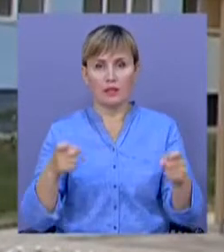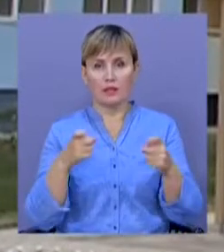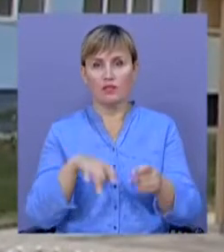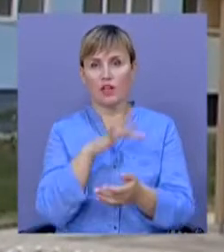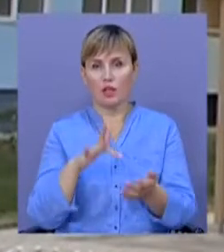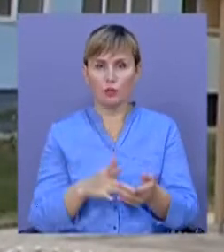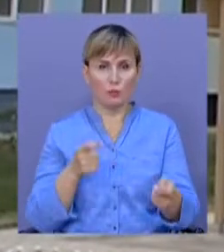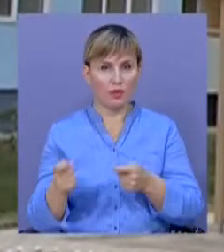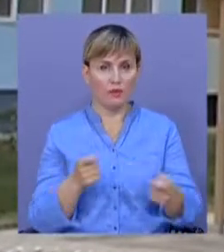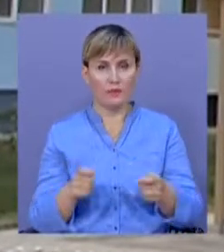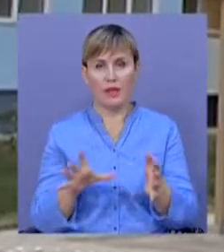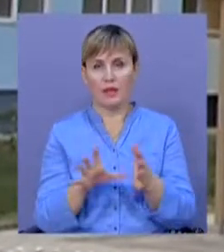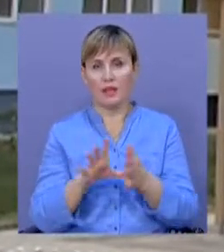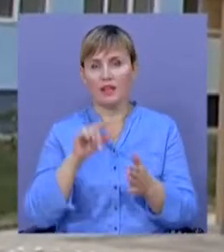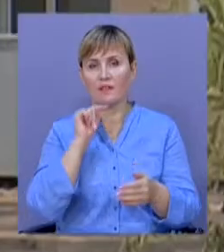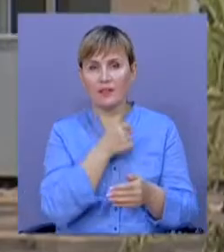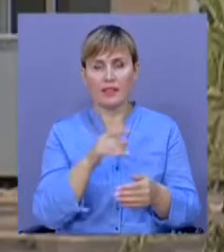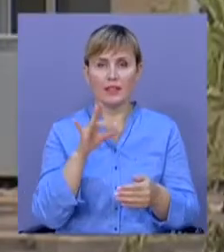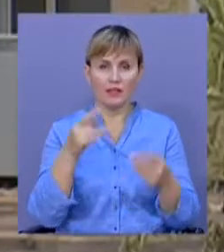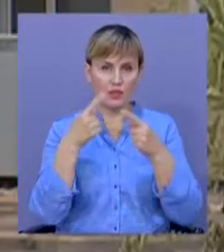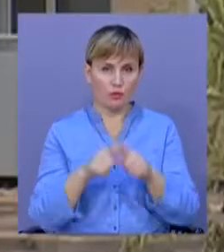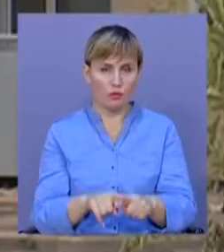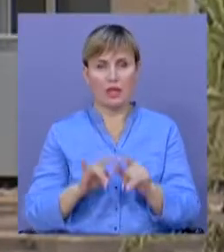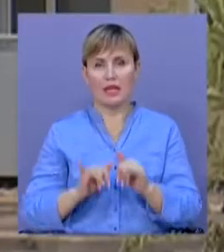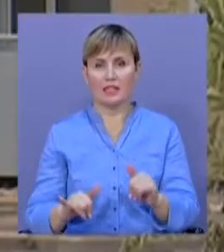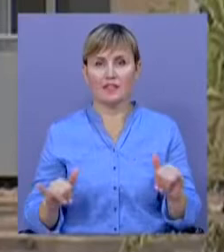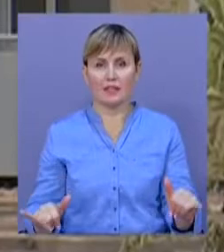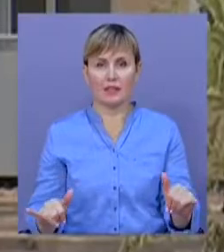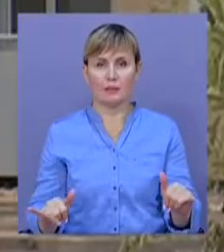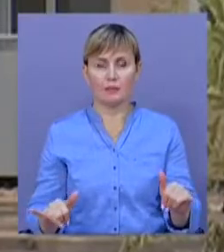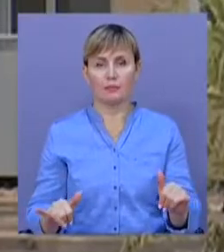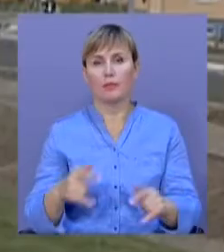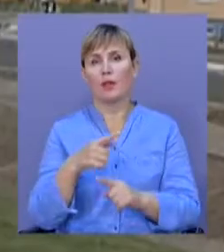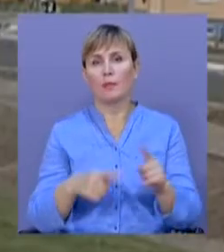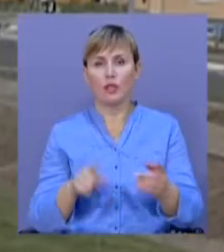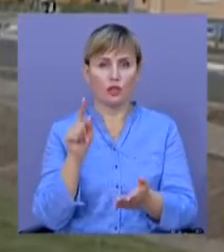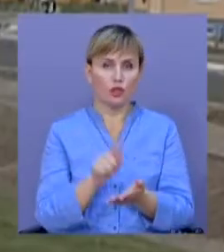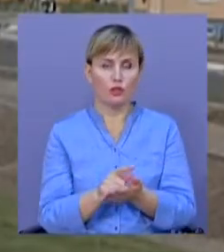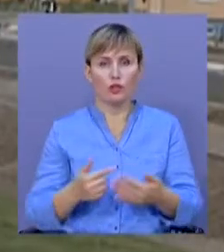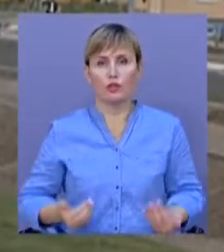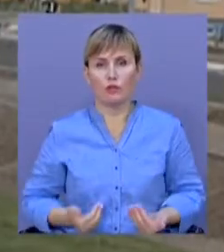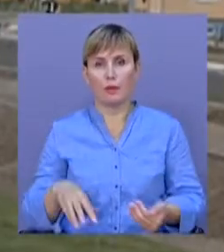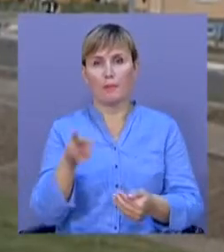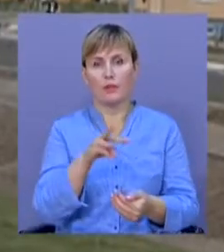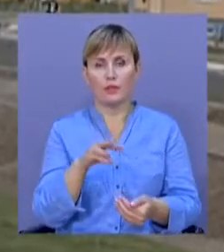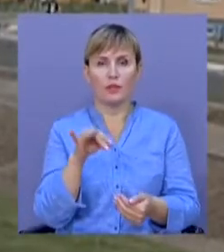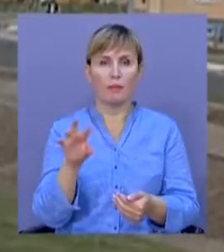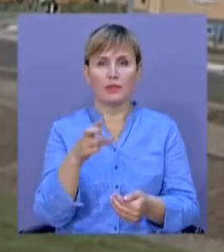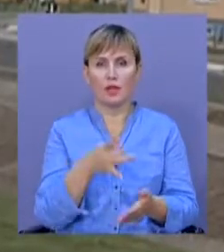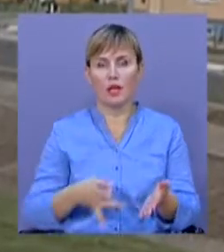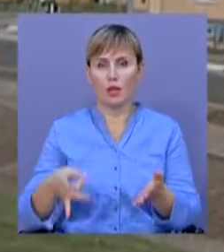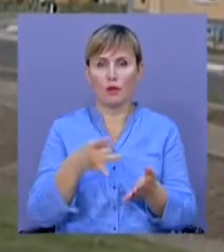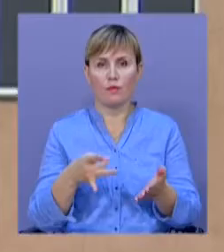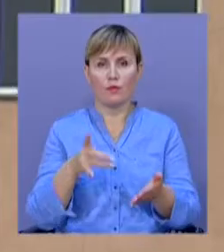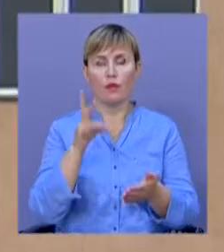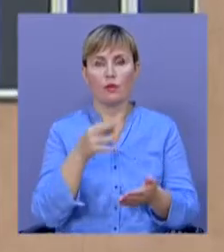в городском управлении энергоэффективности и инфраструктурного развития. Половина должников живет в Медеевском и Бастандыкском